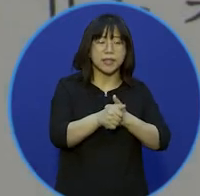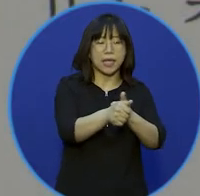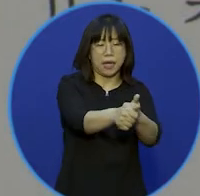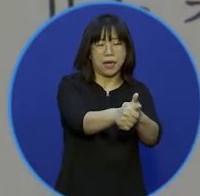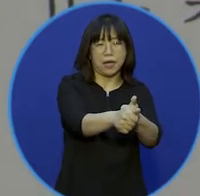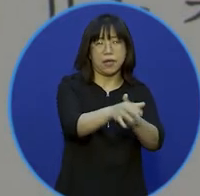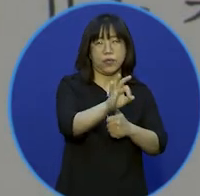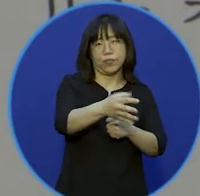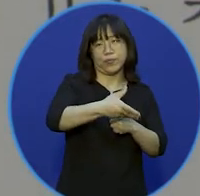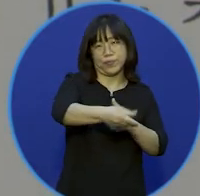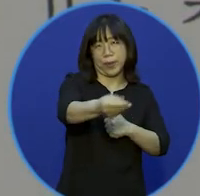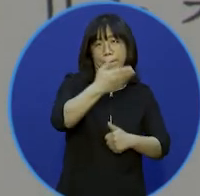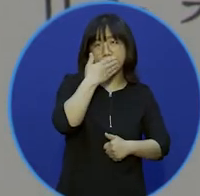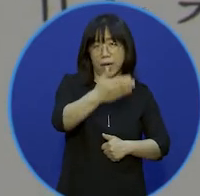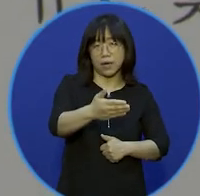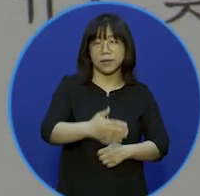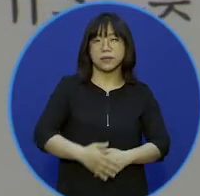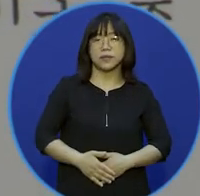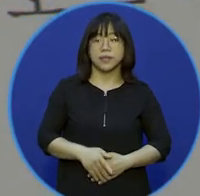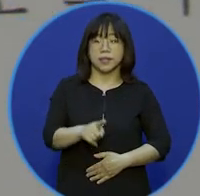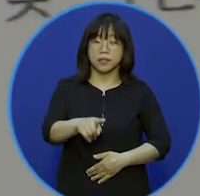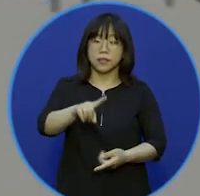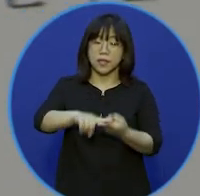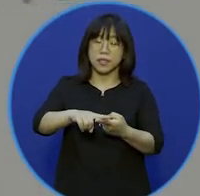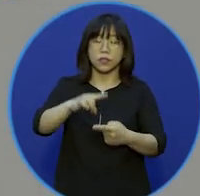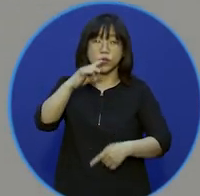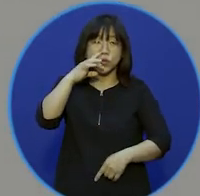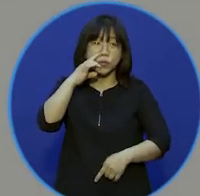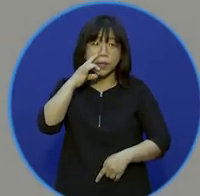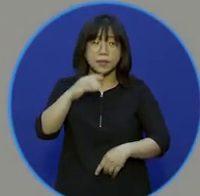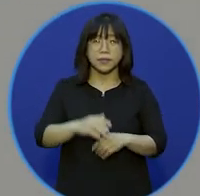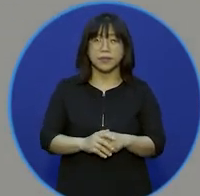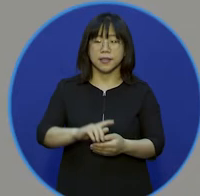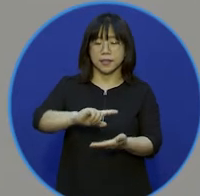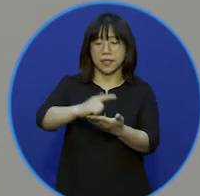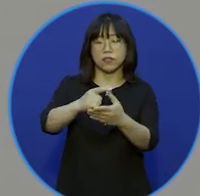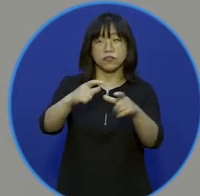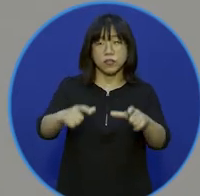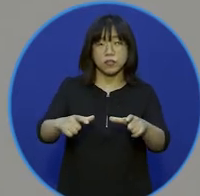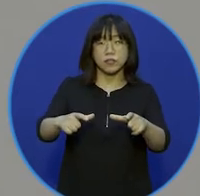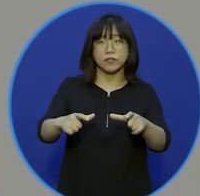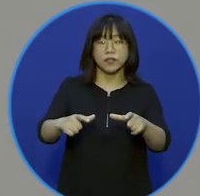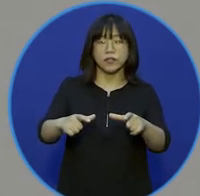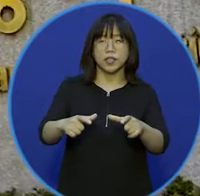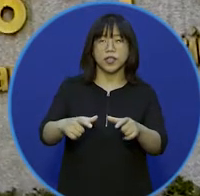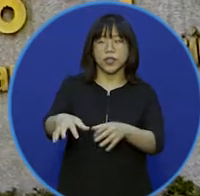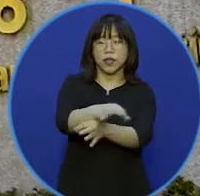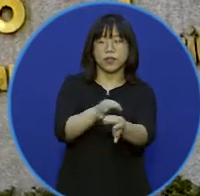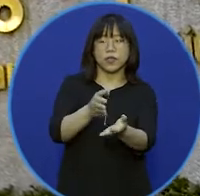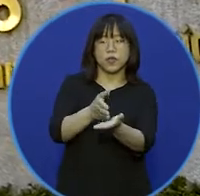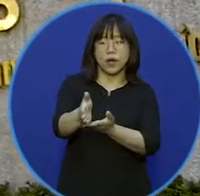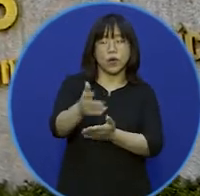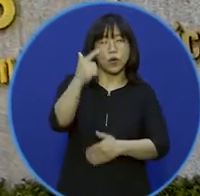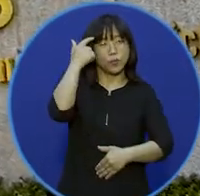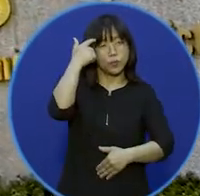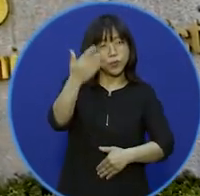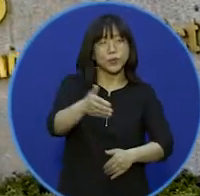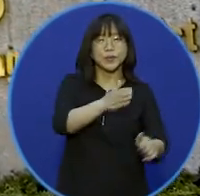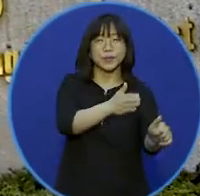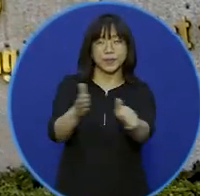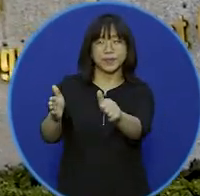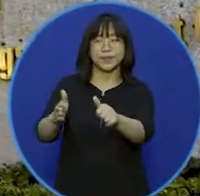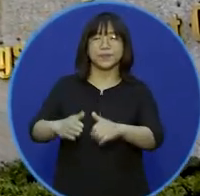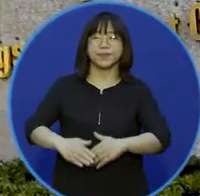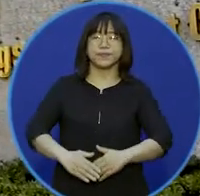대상 업체에는 즉시 대출이 시행되며 이와 관련된 자세한 사항은 강서구청 지역경제과로 문의하면 됩니다.